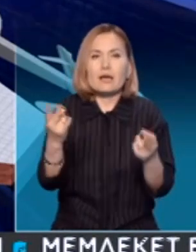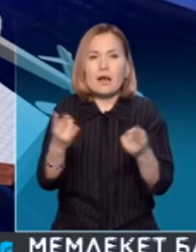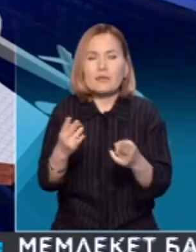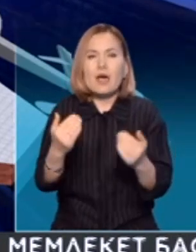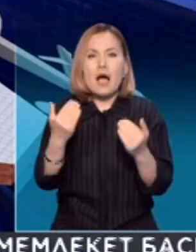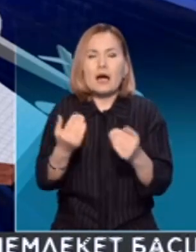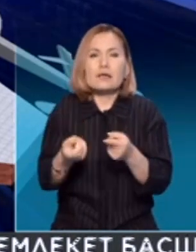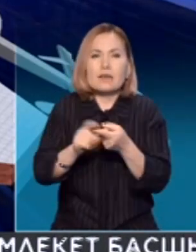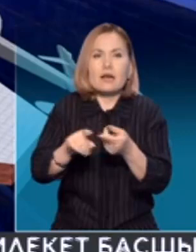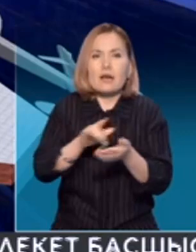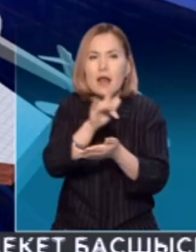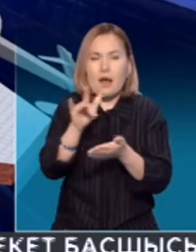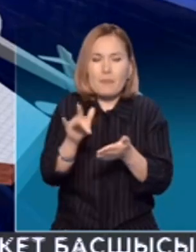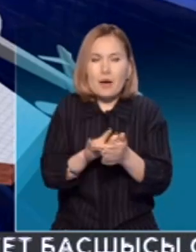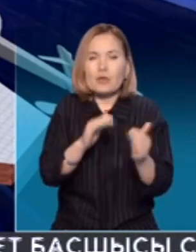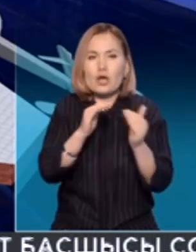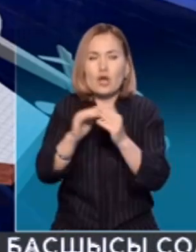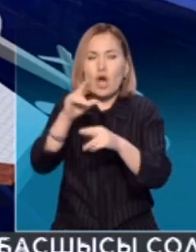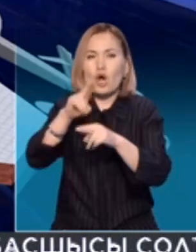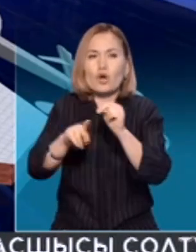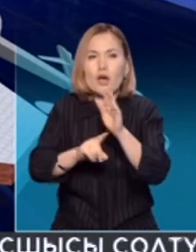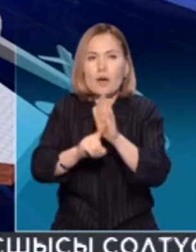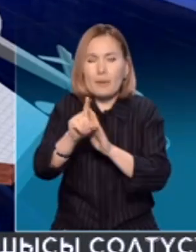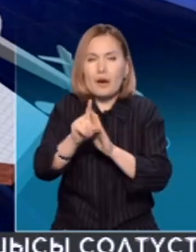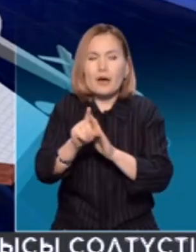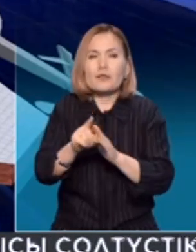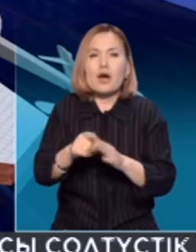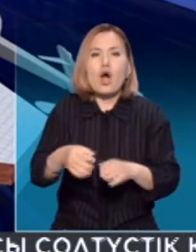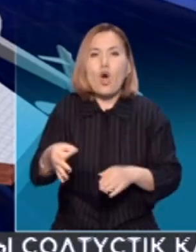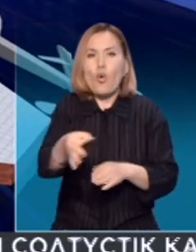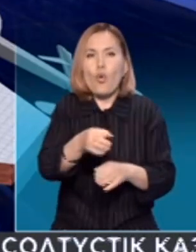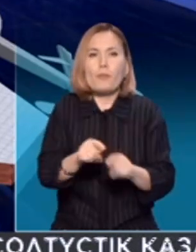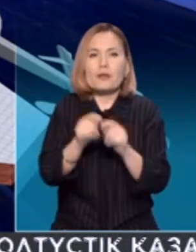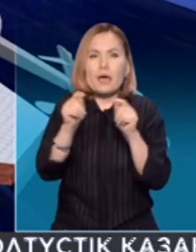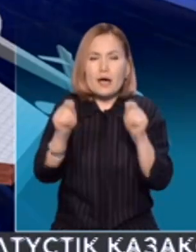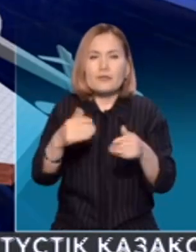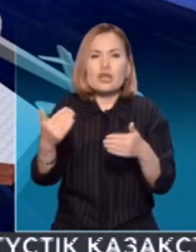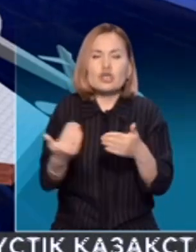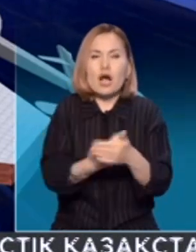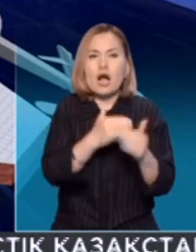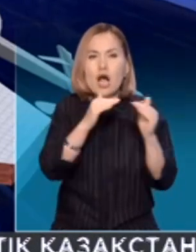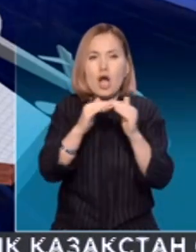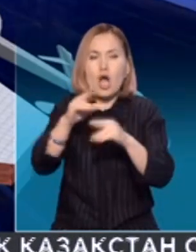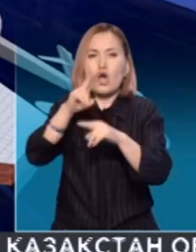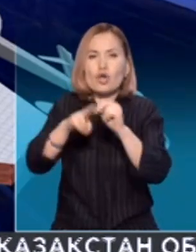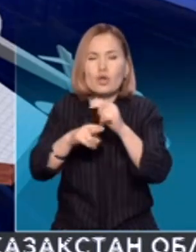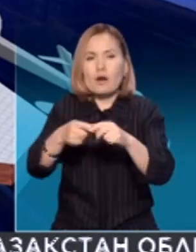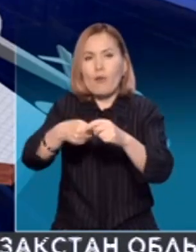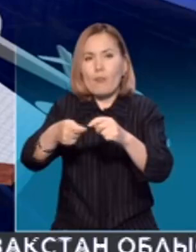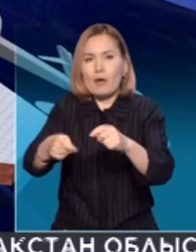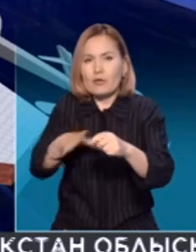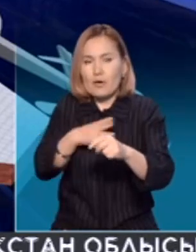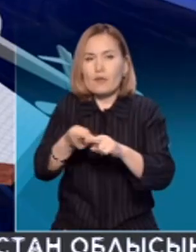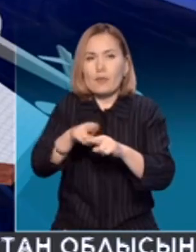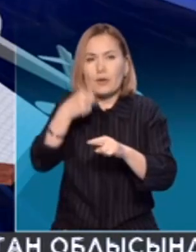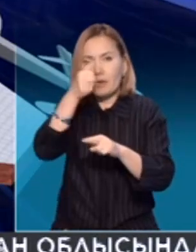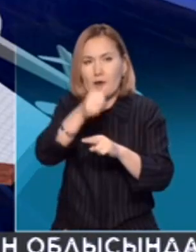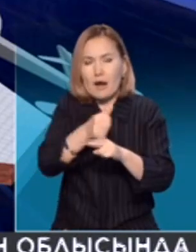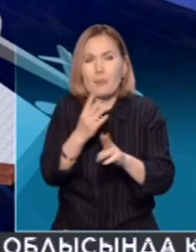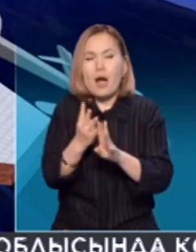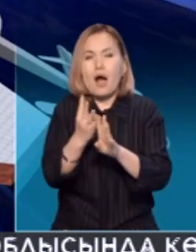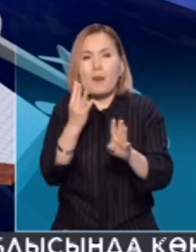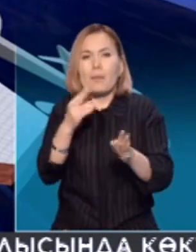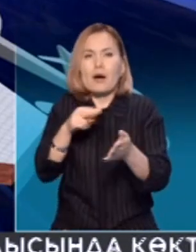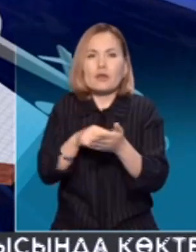шаһарда бірнеше тұрғын үй құрылысы басталып кетті. Жеке облыс болып құрылғанша мұнда жаңа үйлер салу тым баяу болған еді. Ал биыл баспана кезегінде тұрған